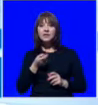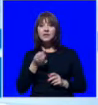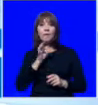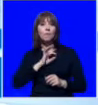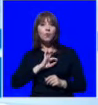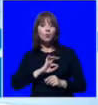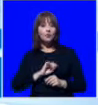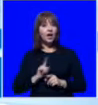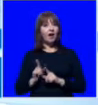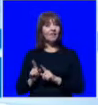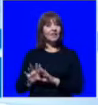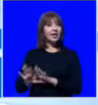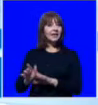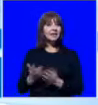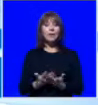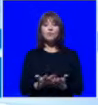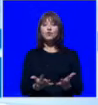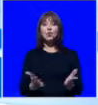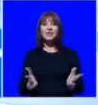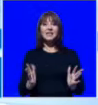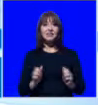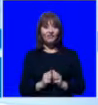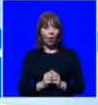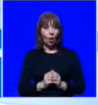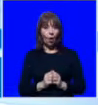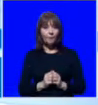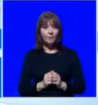да бъдете мнозинство и